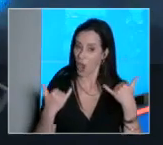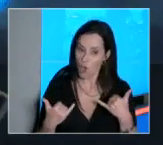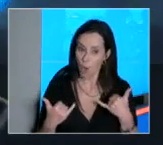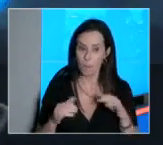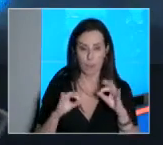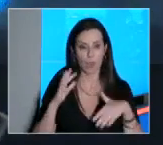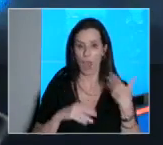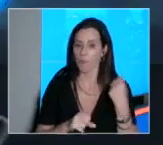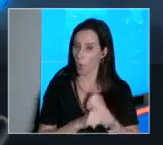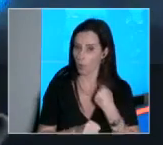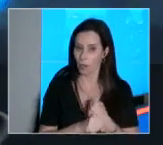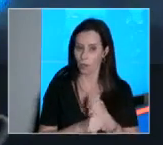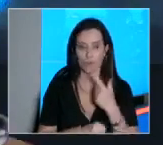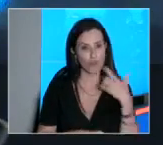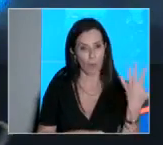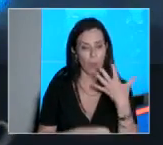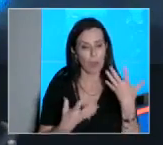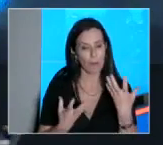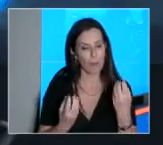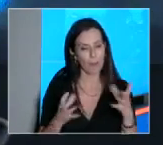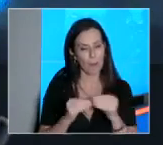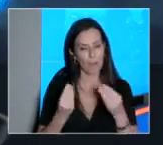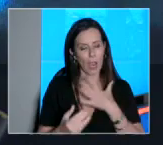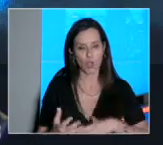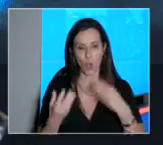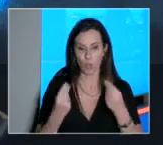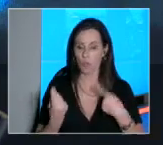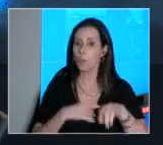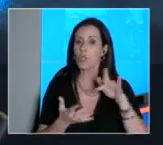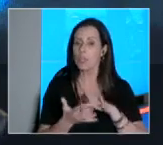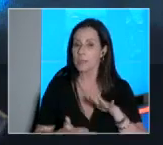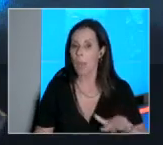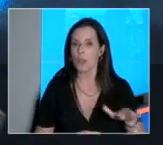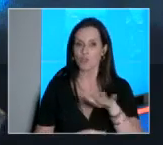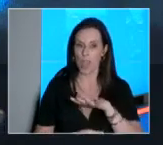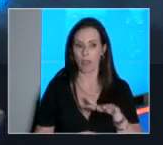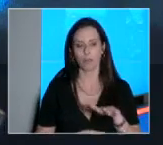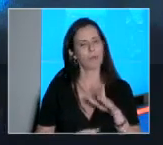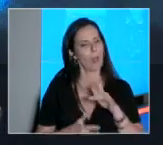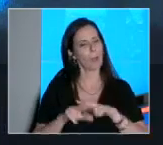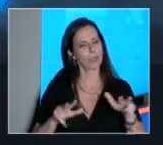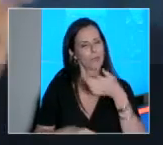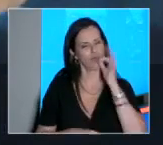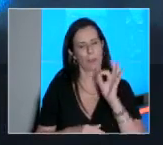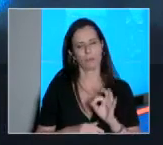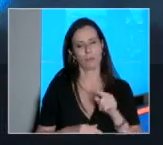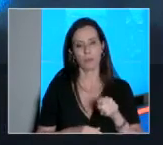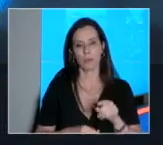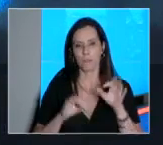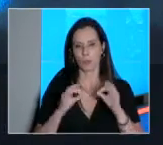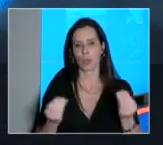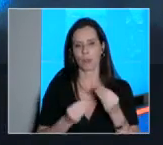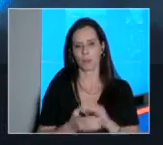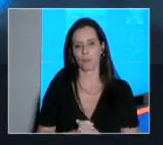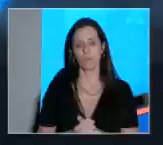והיום באמת אחרי עבודה של שנים ועם המון רצון טוב של כל הכוחות שנמצאים בשטח, המצב משתנה, וזה בדיוק